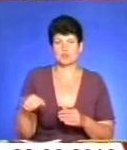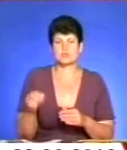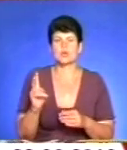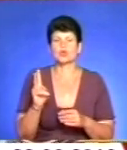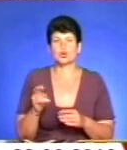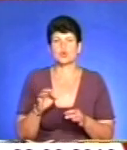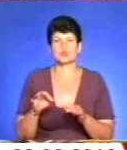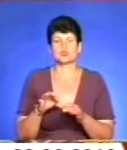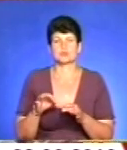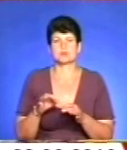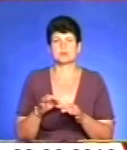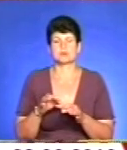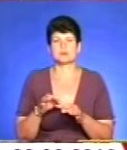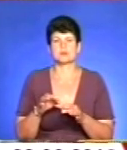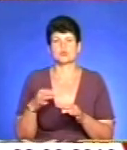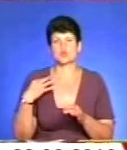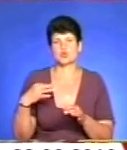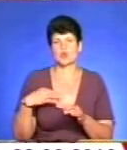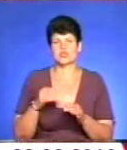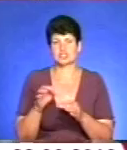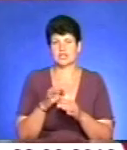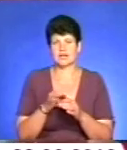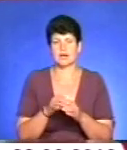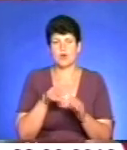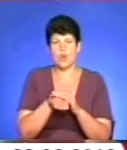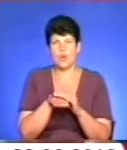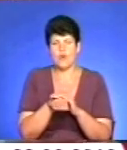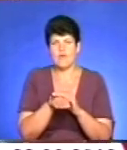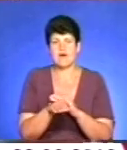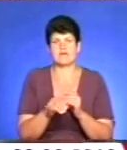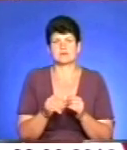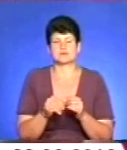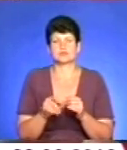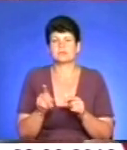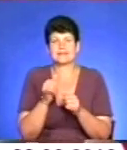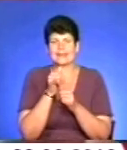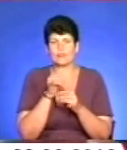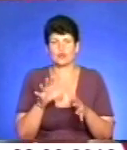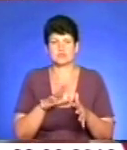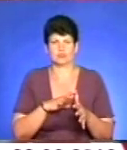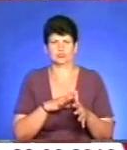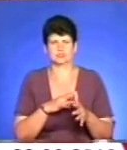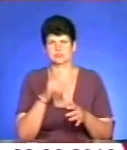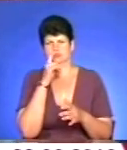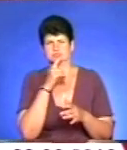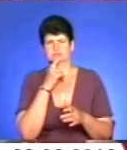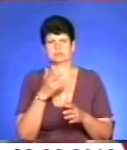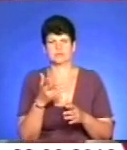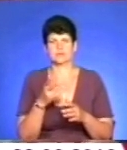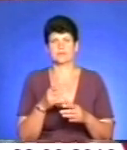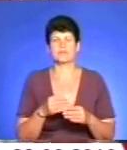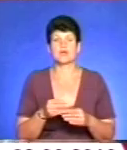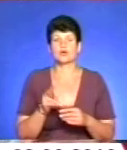сорочки ховав посеред лахміття, так, щоб їх не можна було розрізнити там з